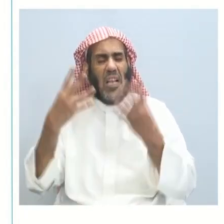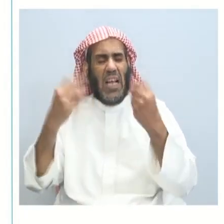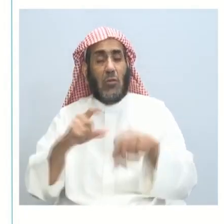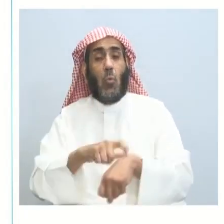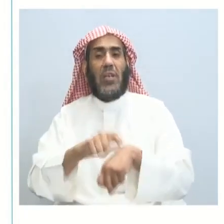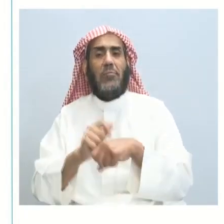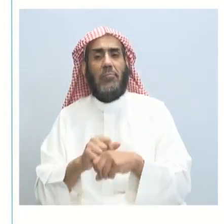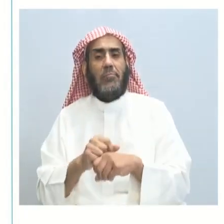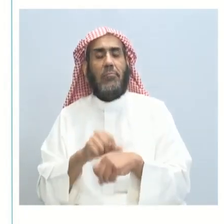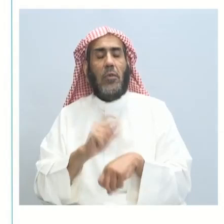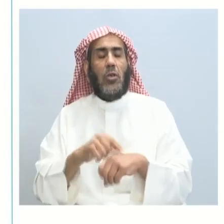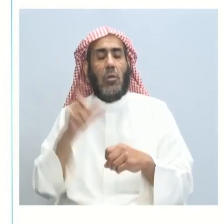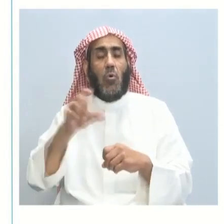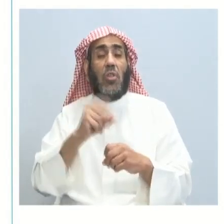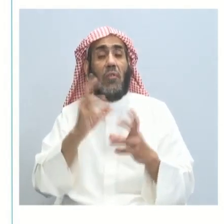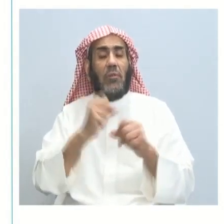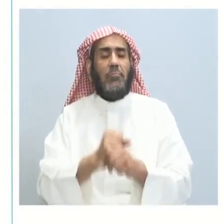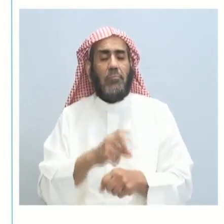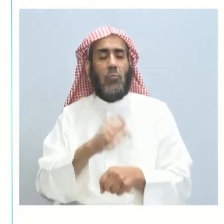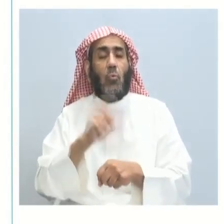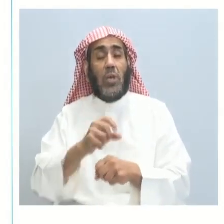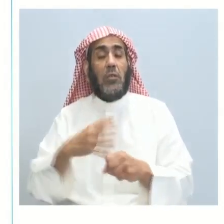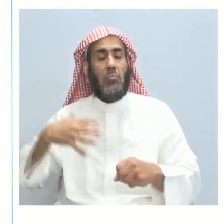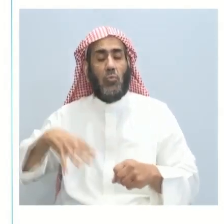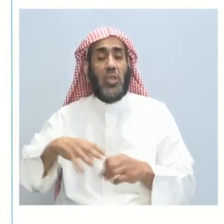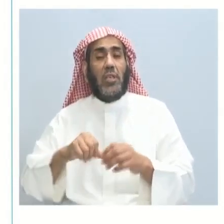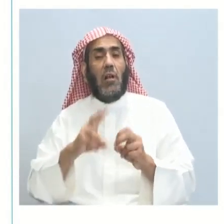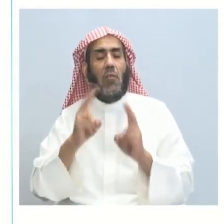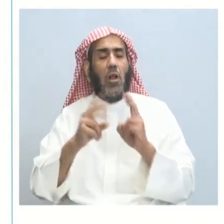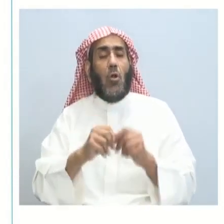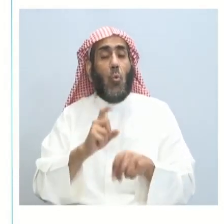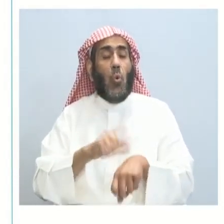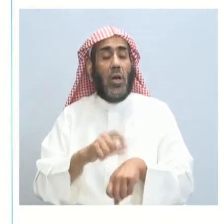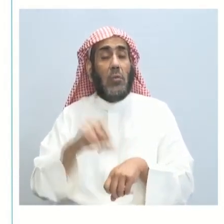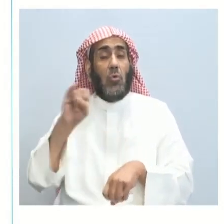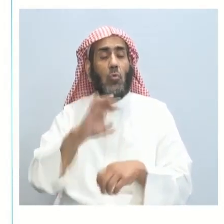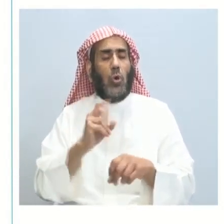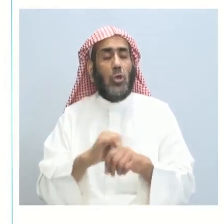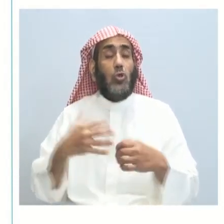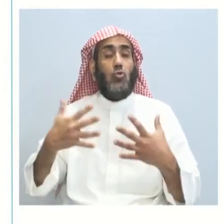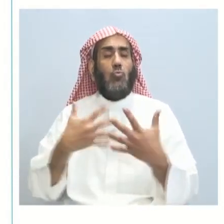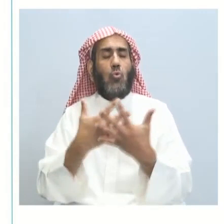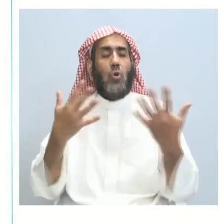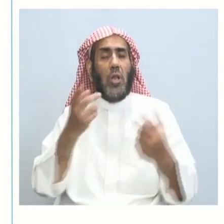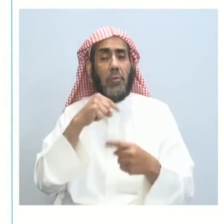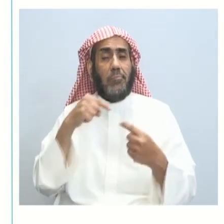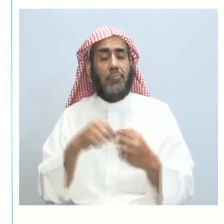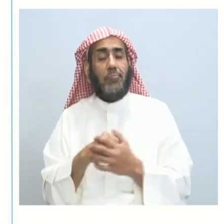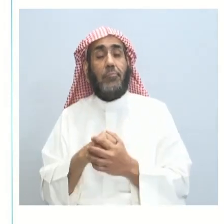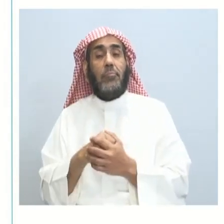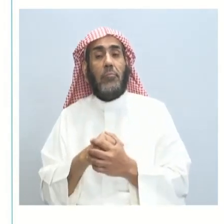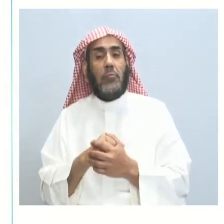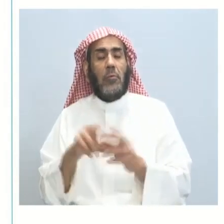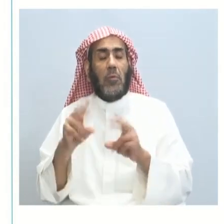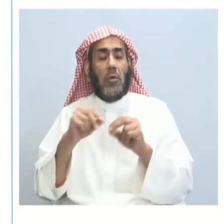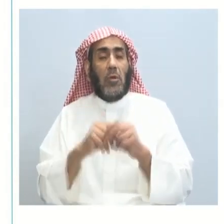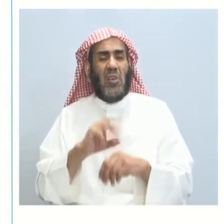للوقت لوقت الموظفين لوقت مدير الفعاليه لوقت المنظمه لوقت الجمهور الذي لا